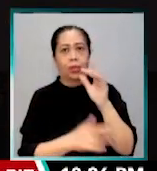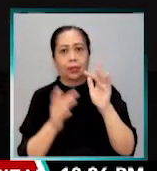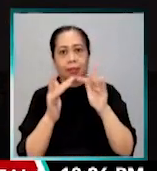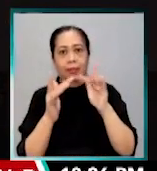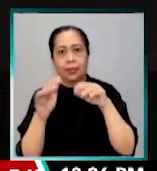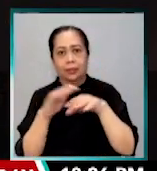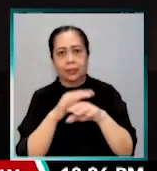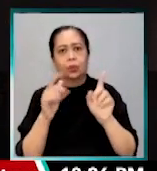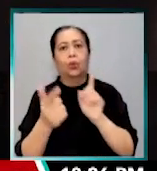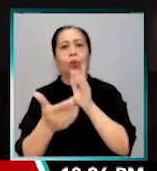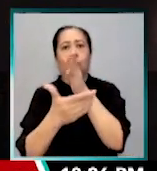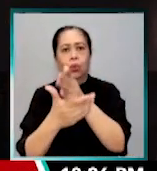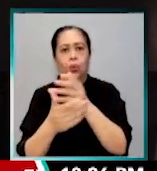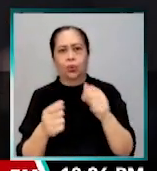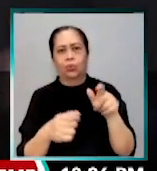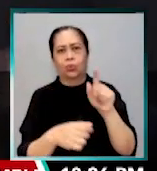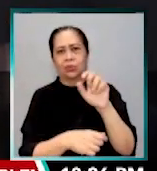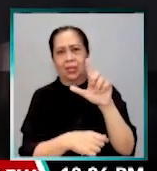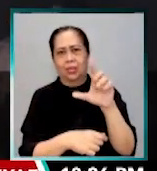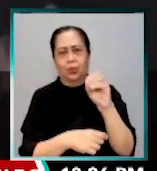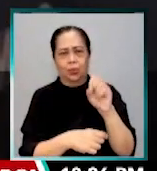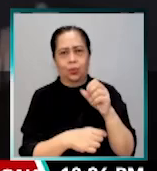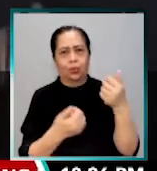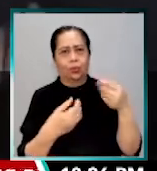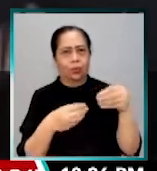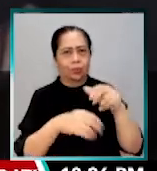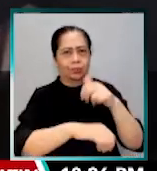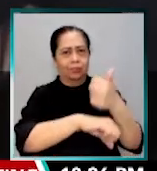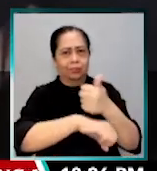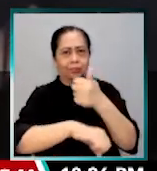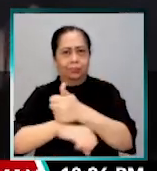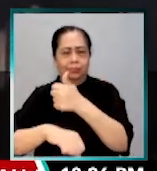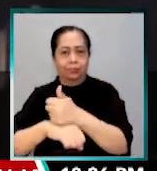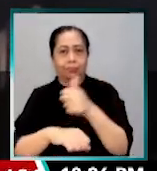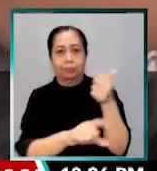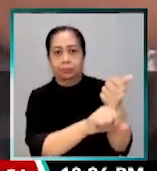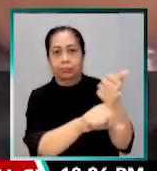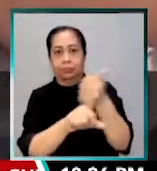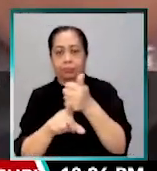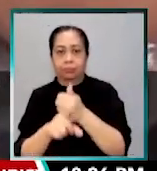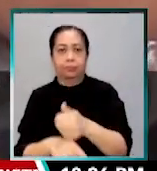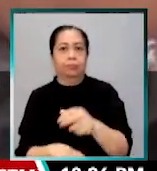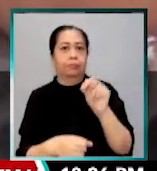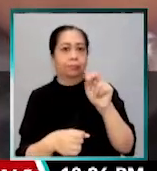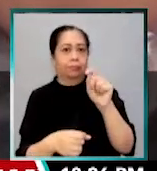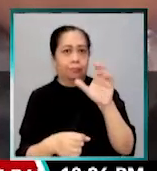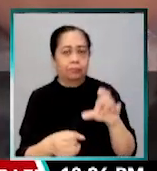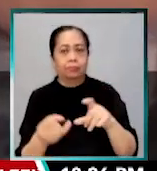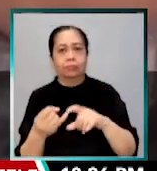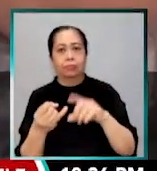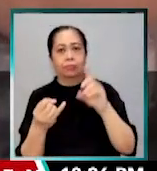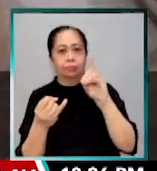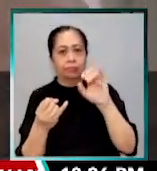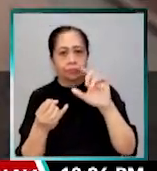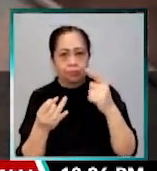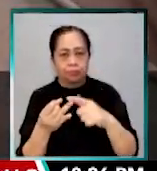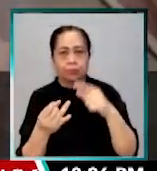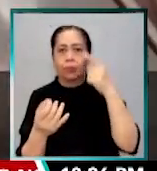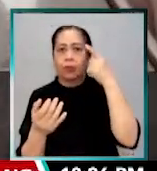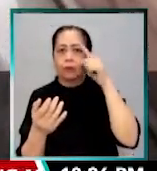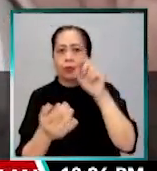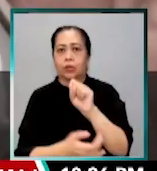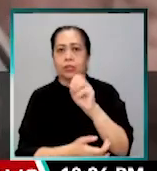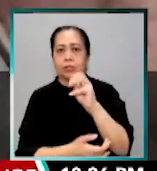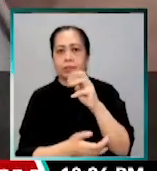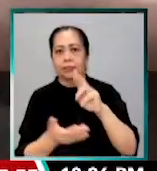sa mga sangay ng telco o sa mga iseset up na lugar ng mga telco, NTC at DILG para sa SIM registration.